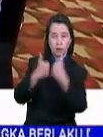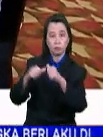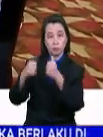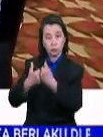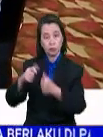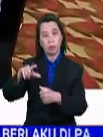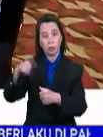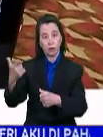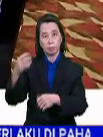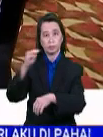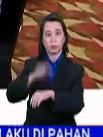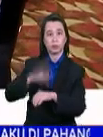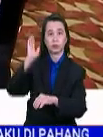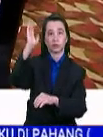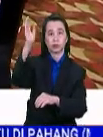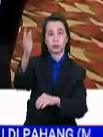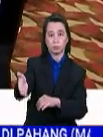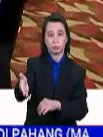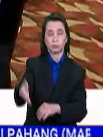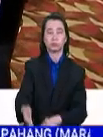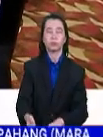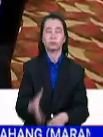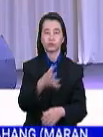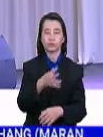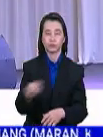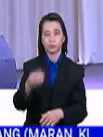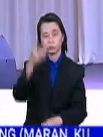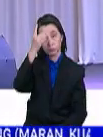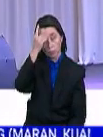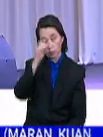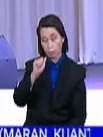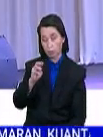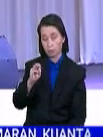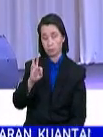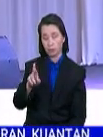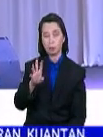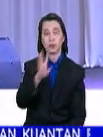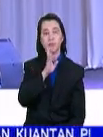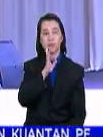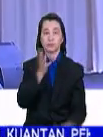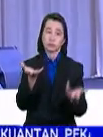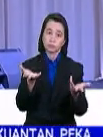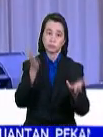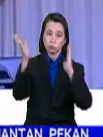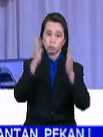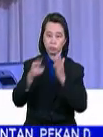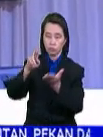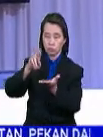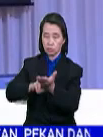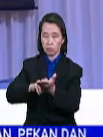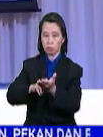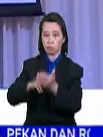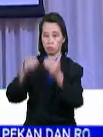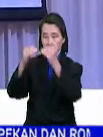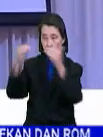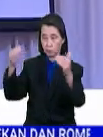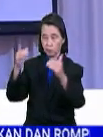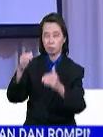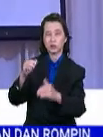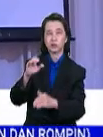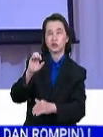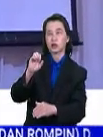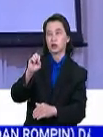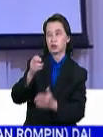lain pada masa akan datang sementara itu udah tua marzall juga berkata meskipun reaksi merekrut kan score indeks persepsi